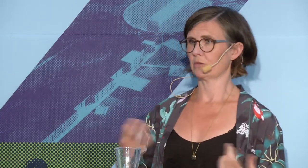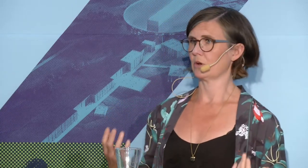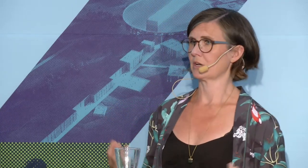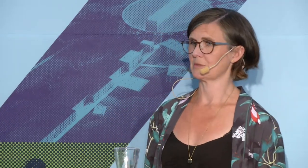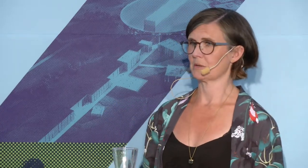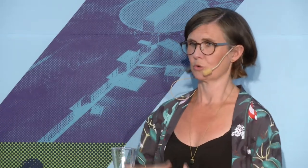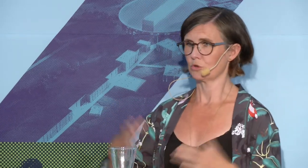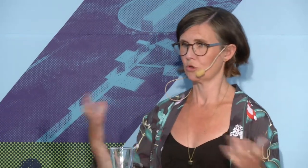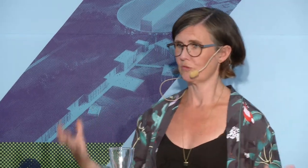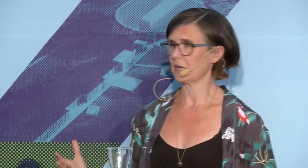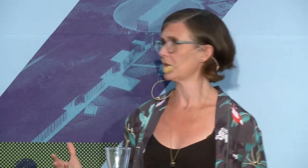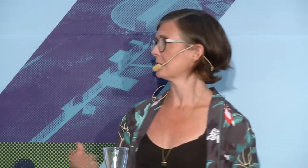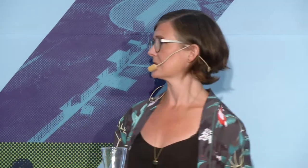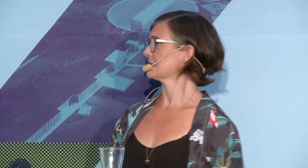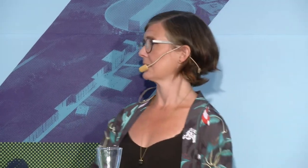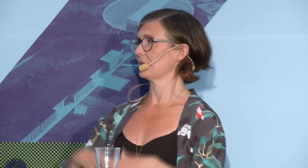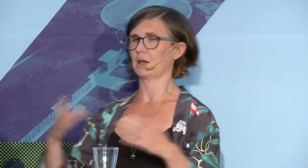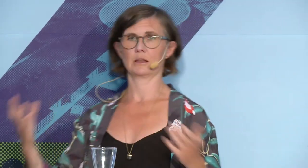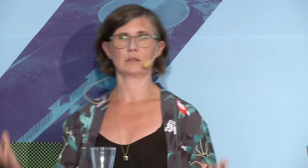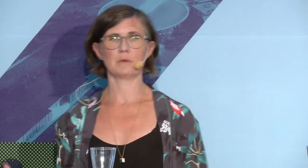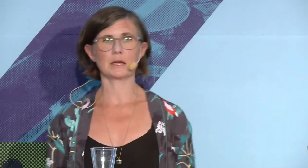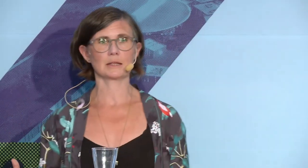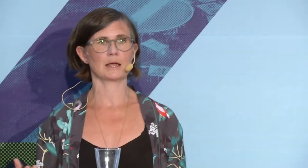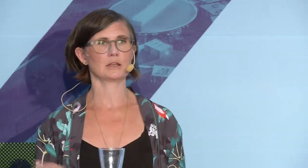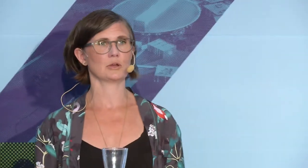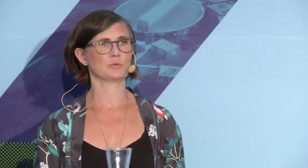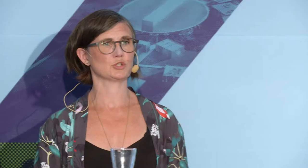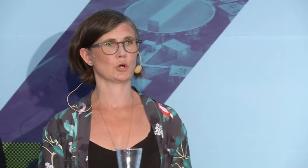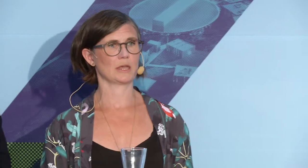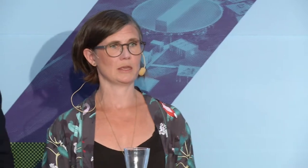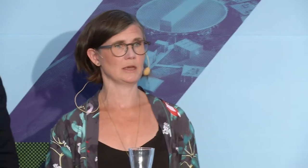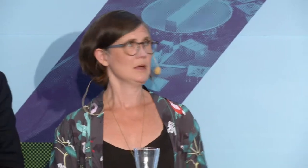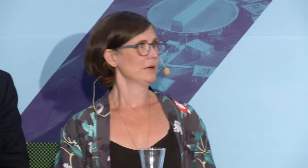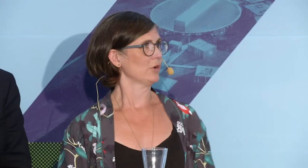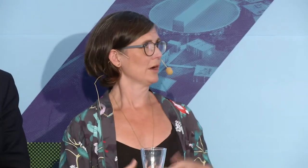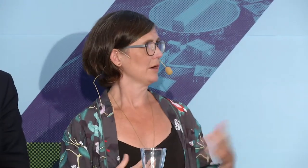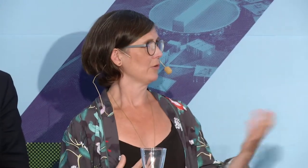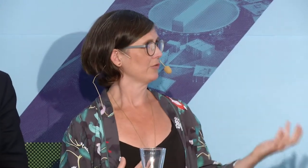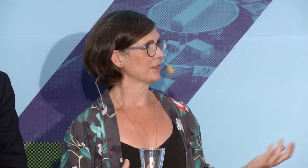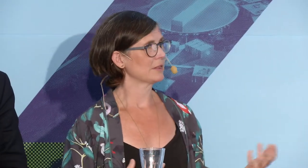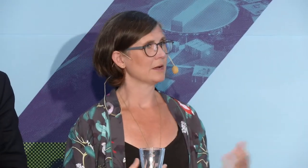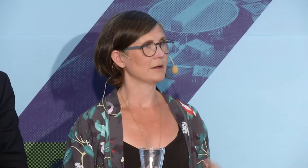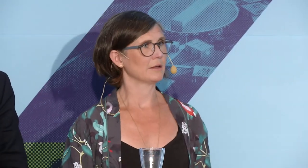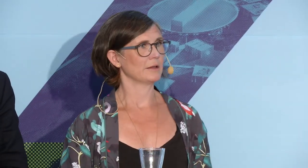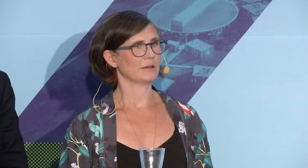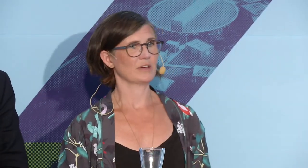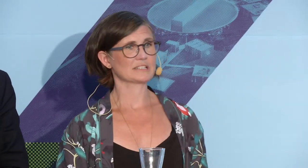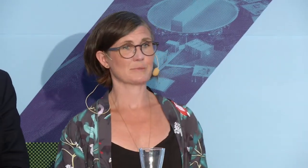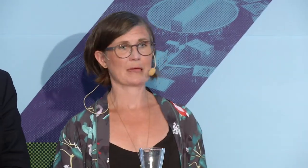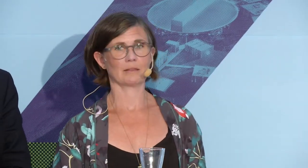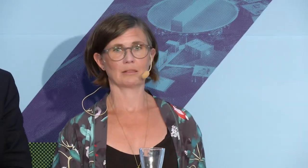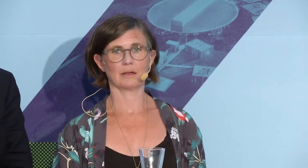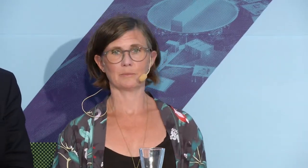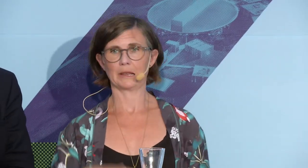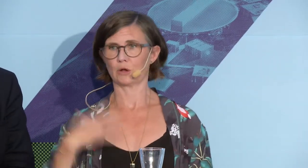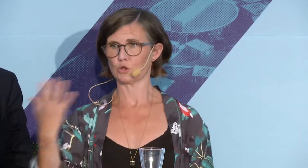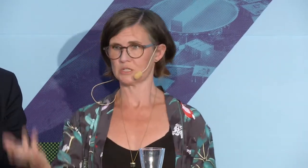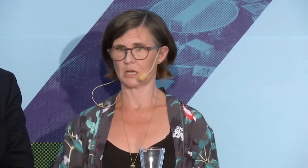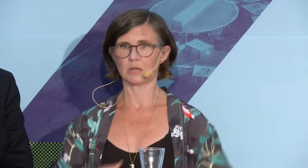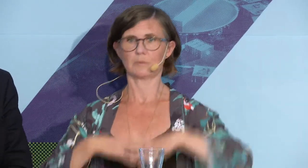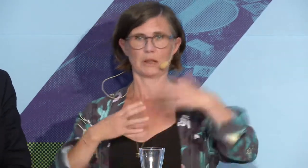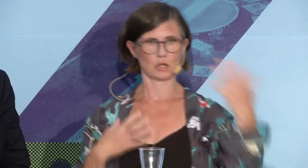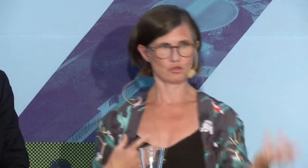varenda företag när man ska produktutveckla, när man ska segmentera en ny marknad. Det uppstår i våra offentliga verksamheter,